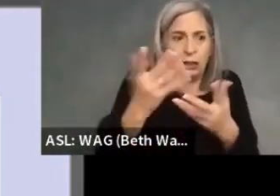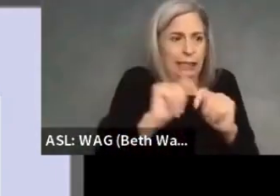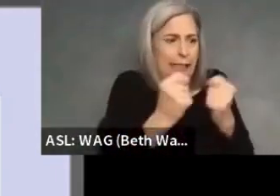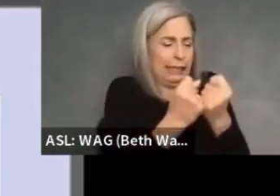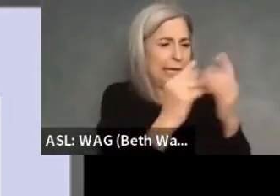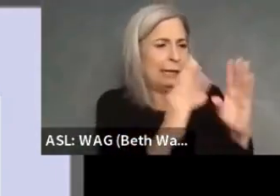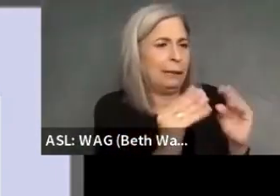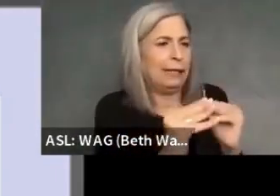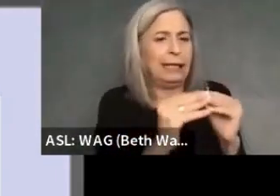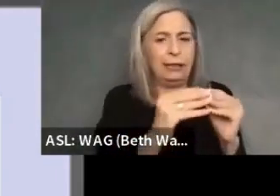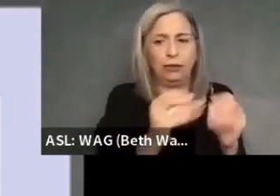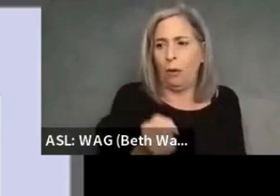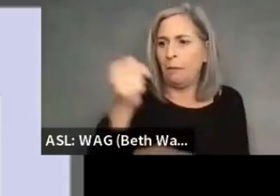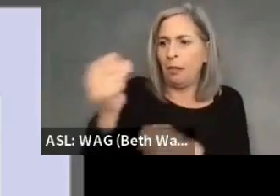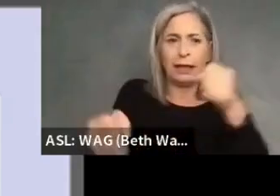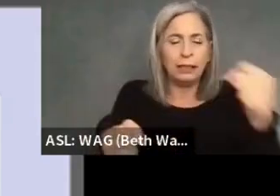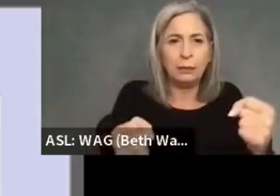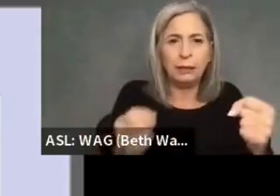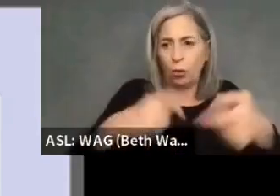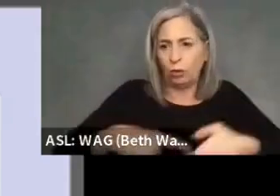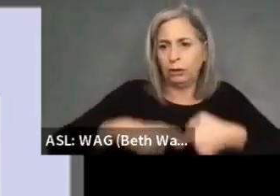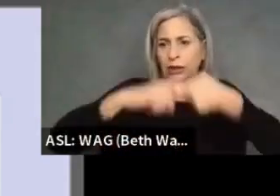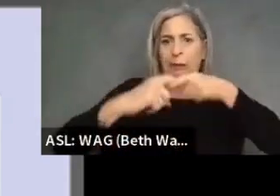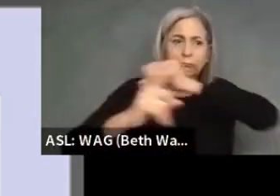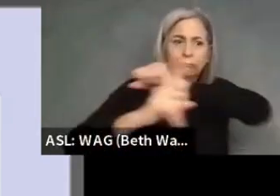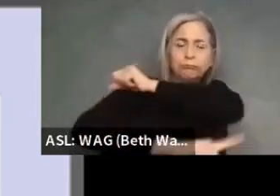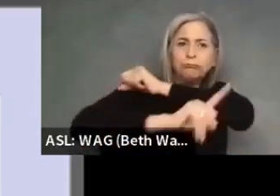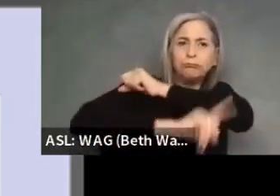须理解。